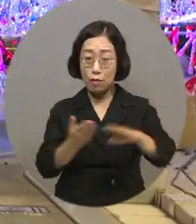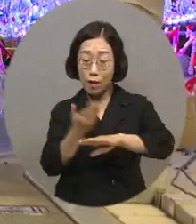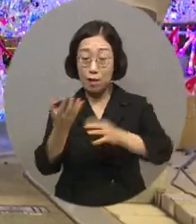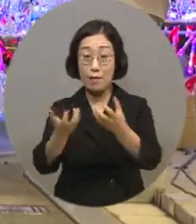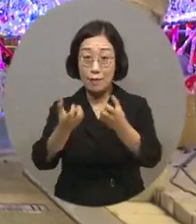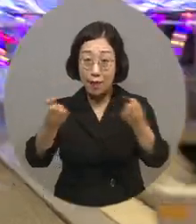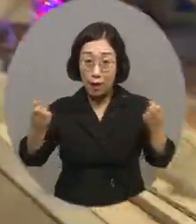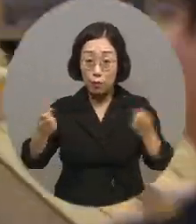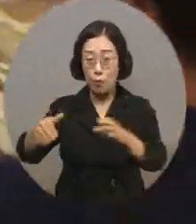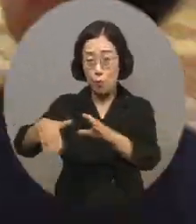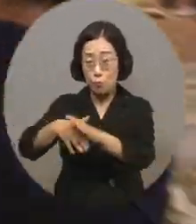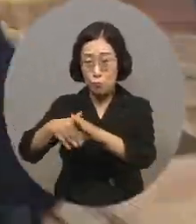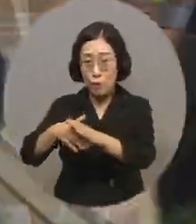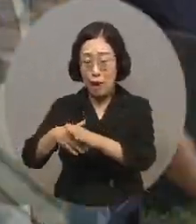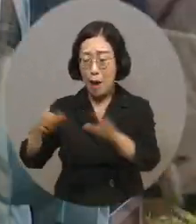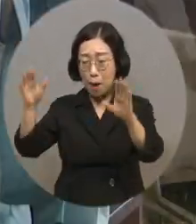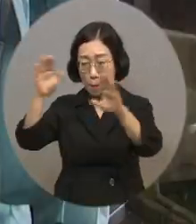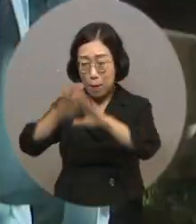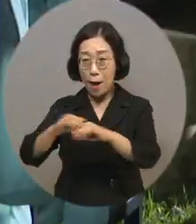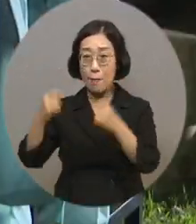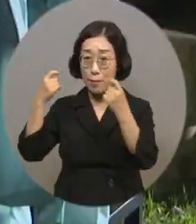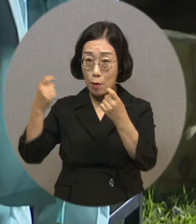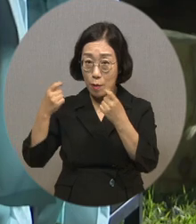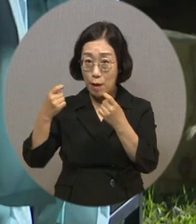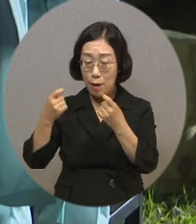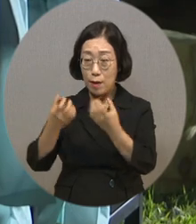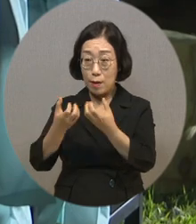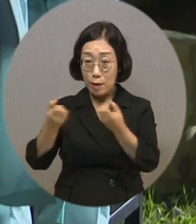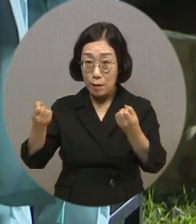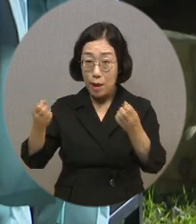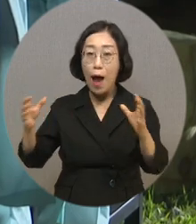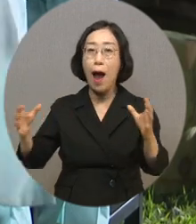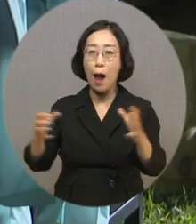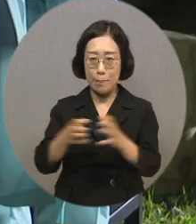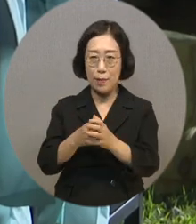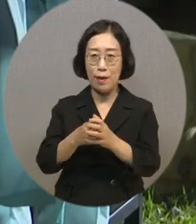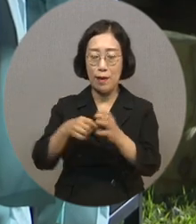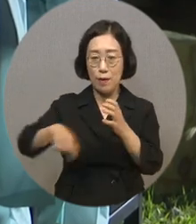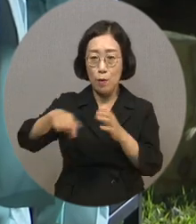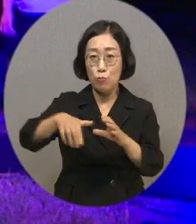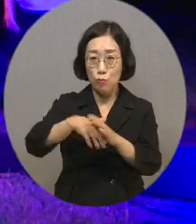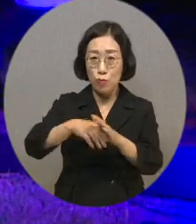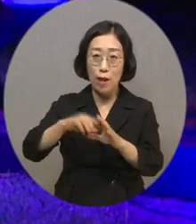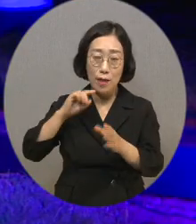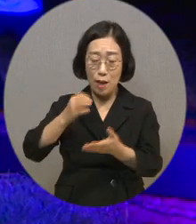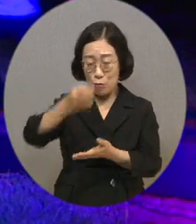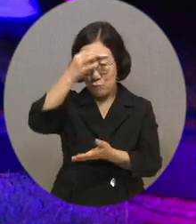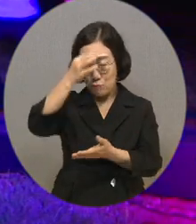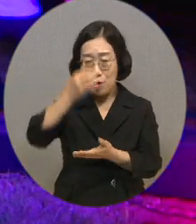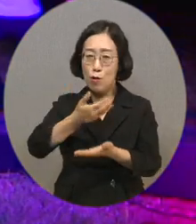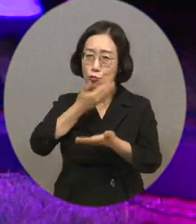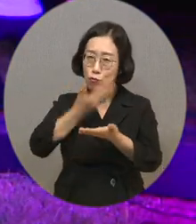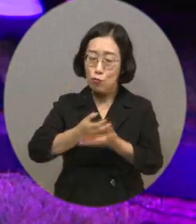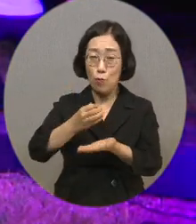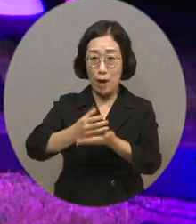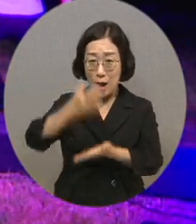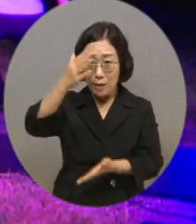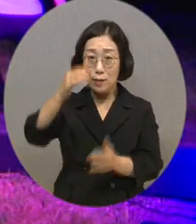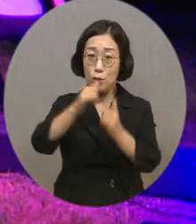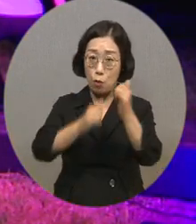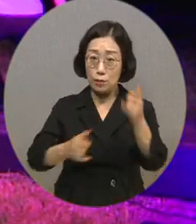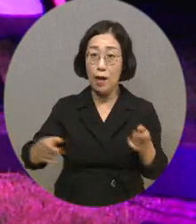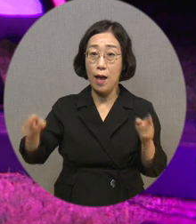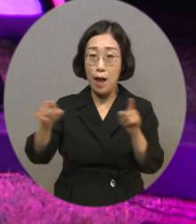진행했던 문화유산 야행 행사와 함께 개최해 지역이 가지고 있는 문화예술의 가치와 문화유산에 담긴 역사를